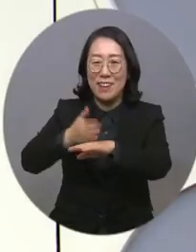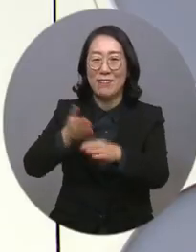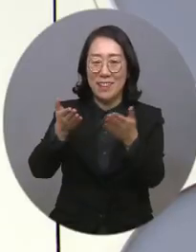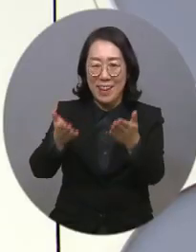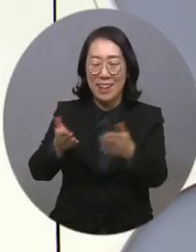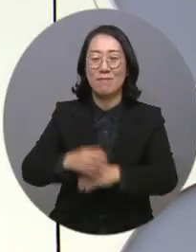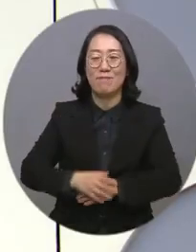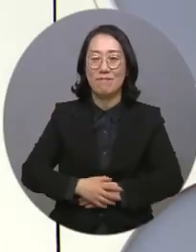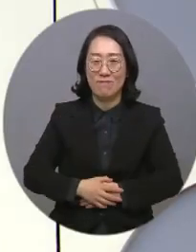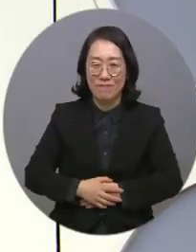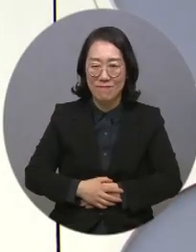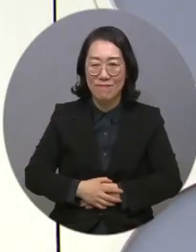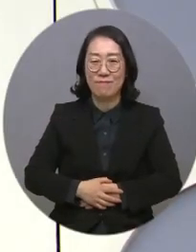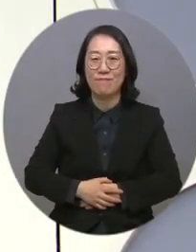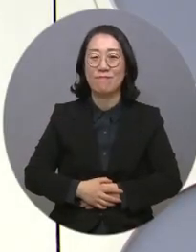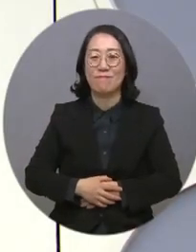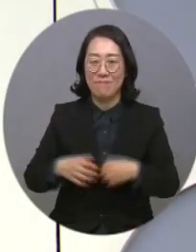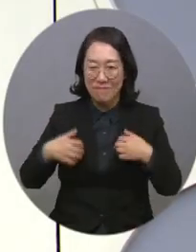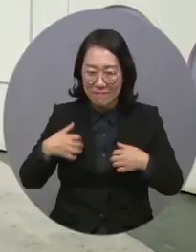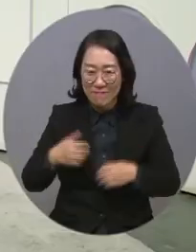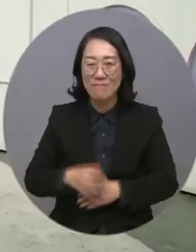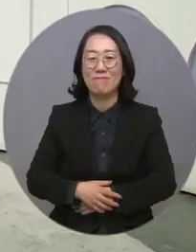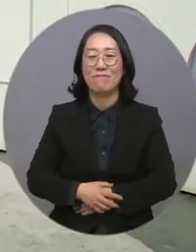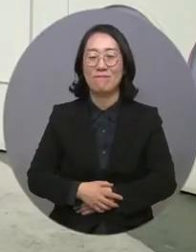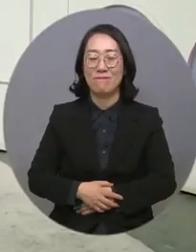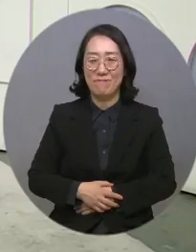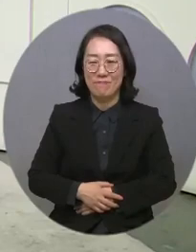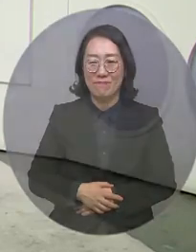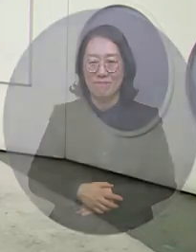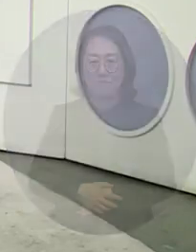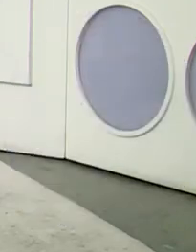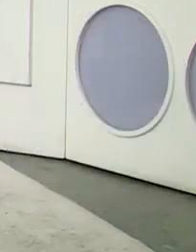고맙습니다. 반갑습니다. 좋은 말씀. 예, 아이고.